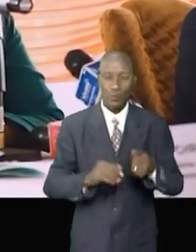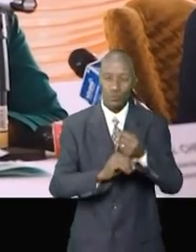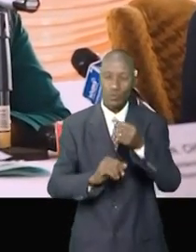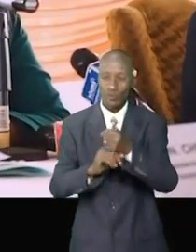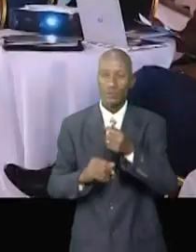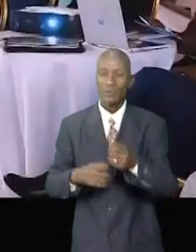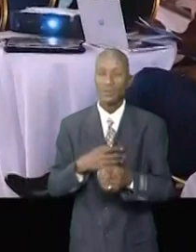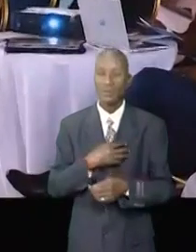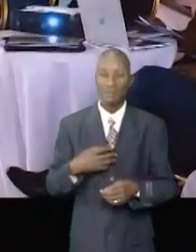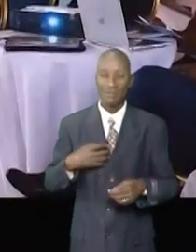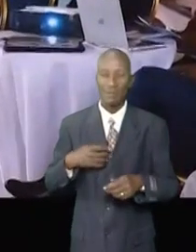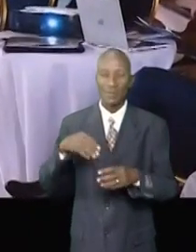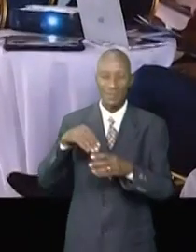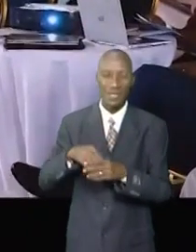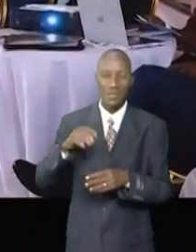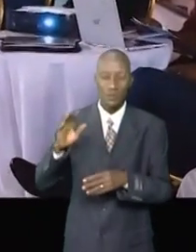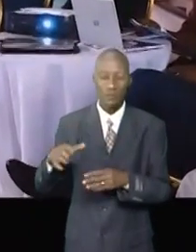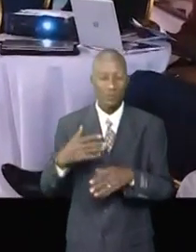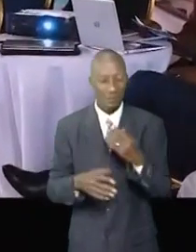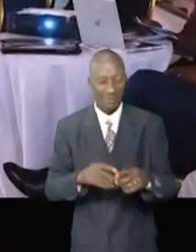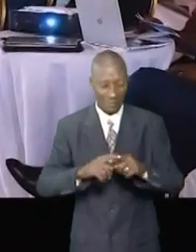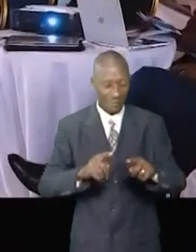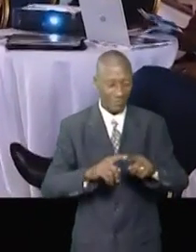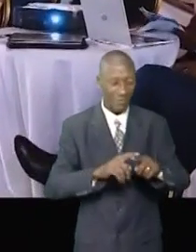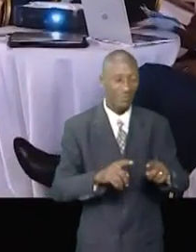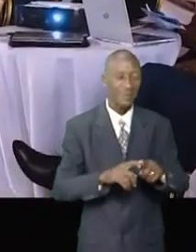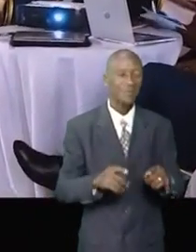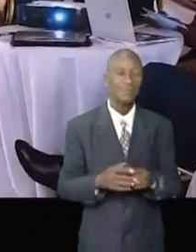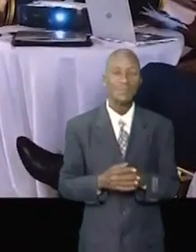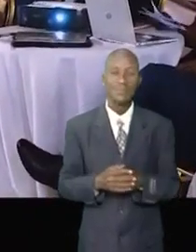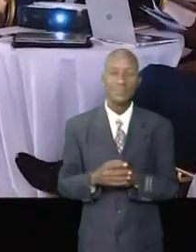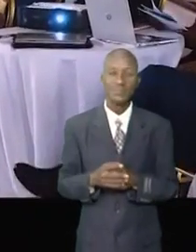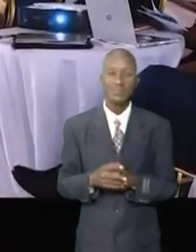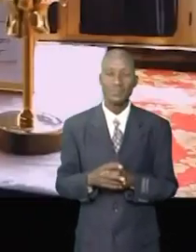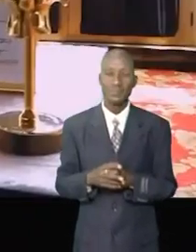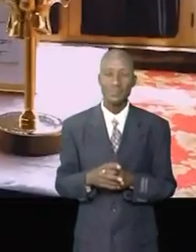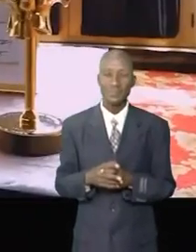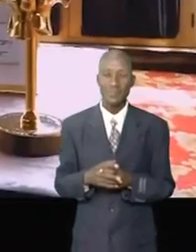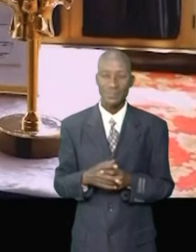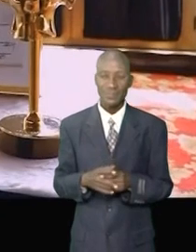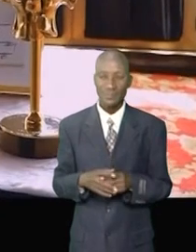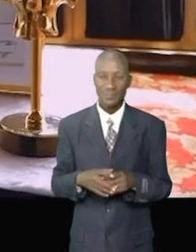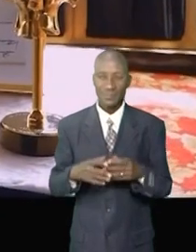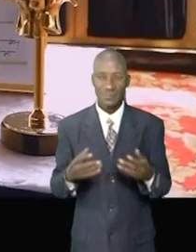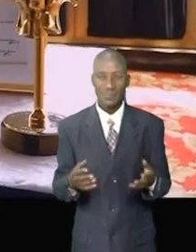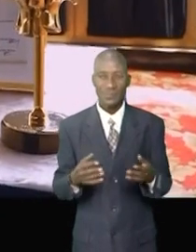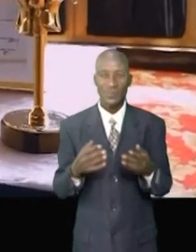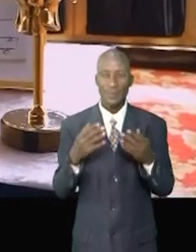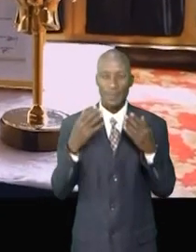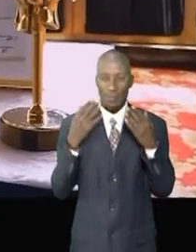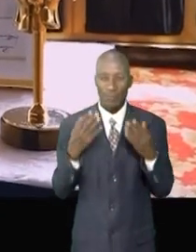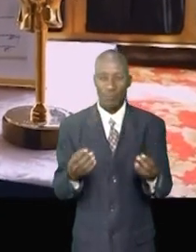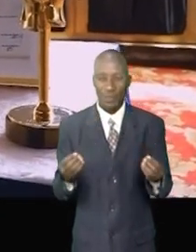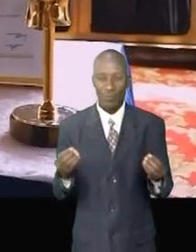sa résurrection. Cher cardinal Mosengo, cher docteur Mukwege, dépositaire de l'esprit